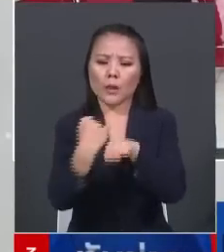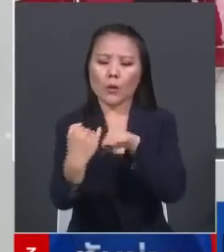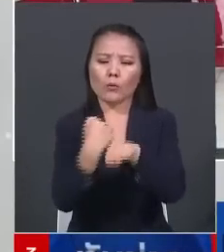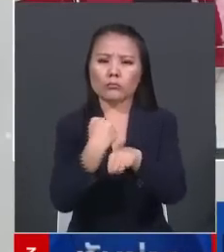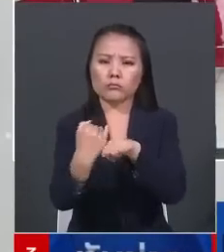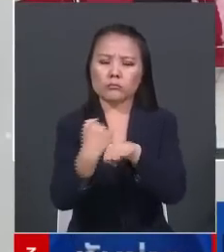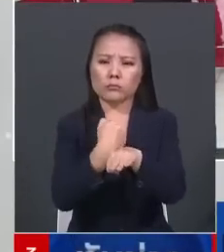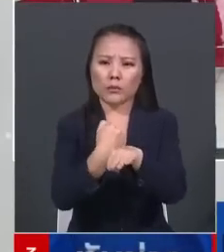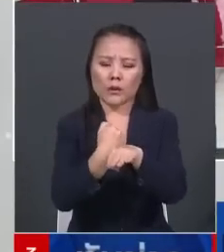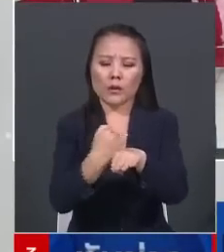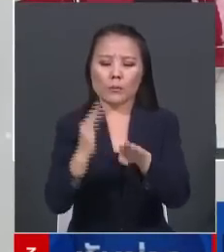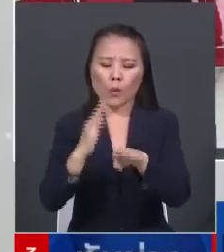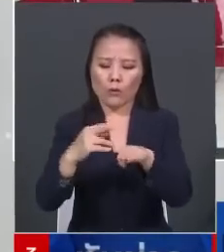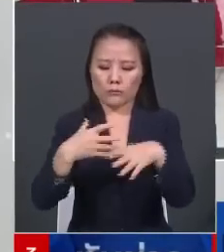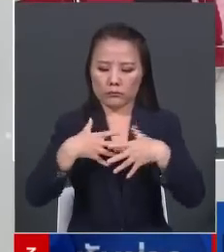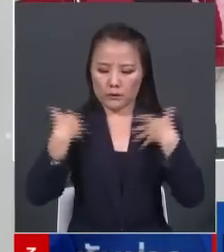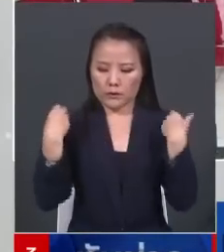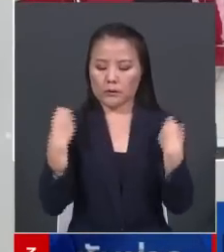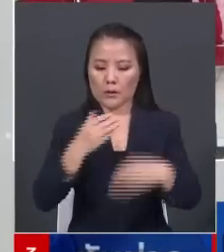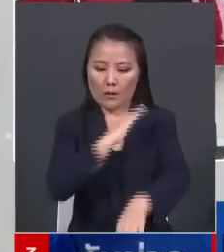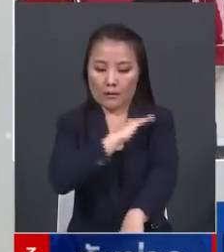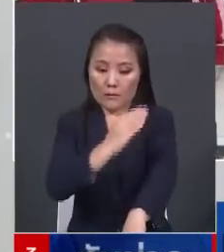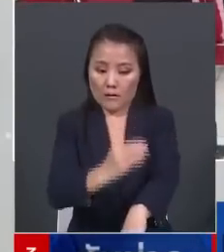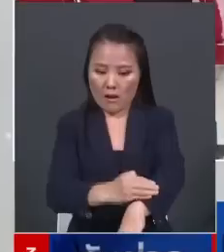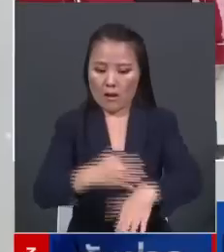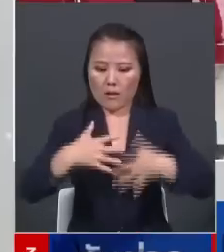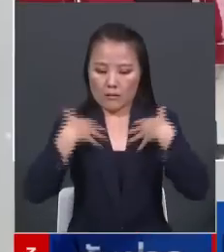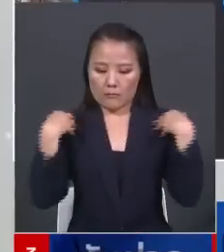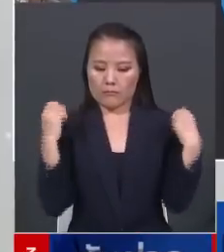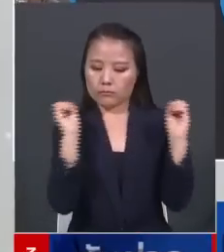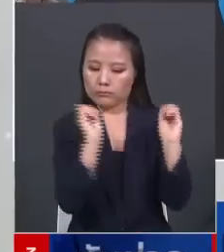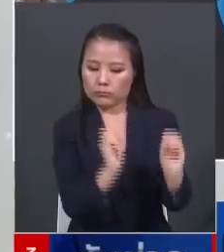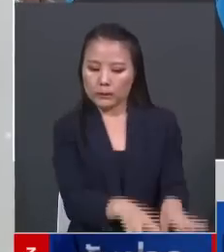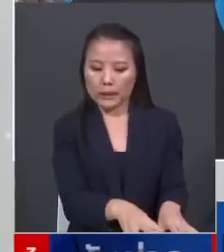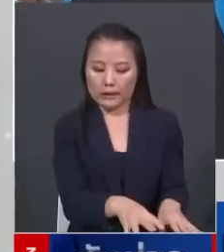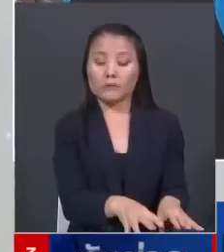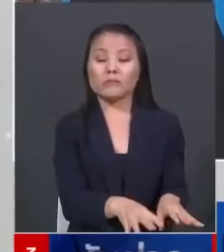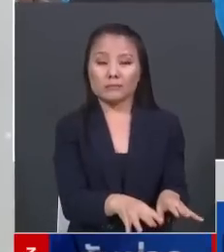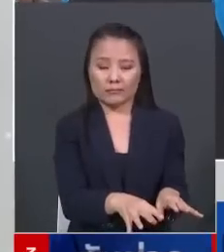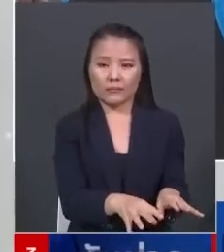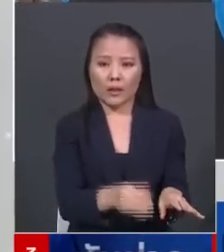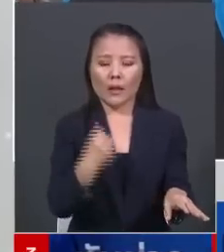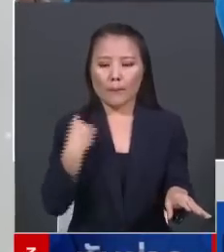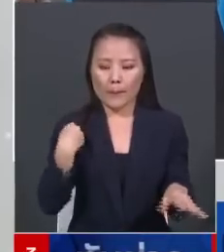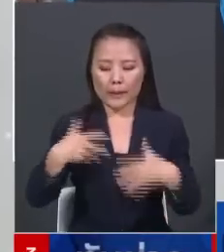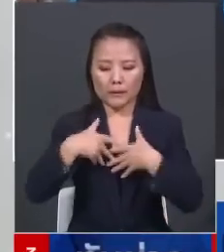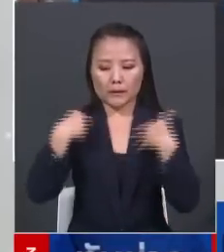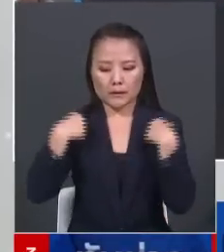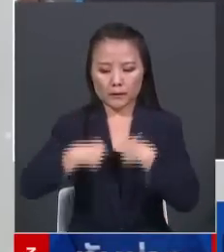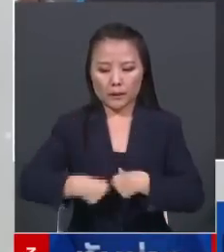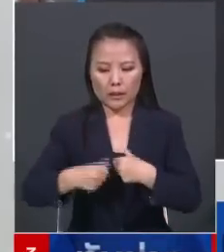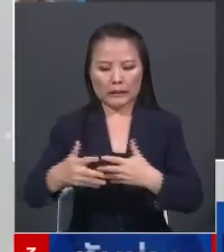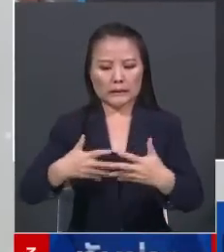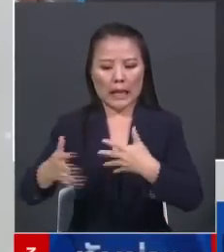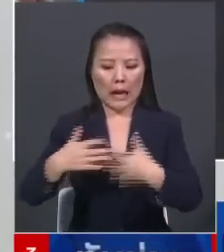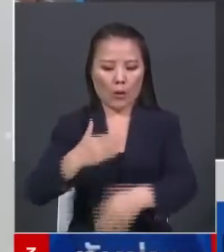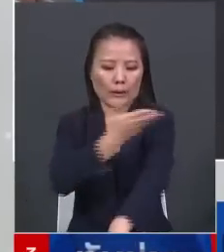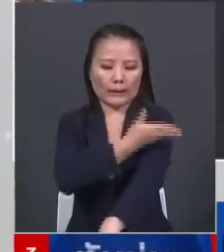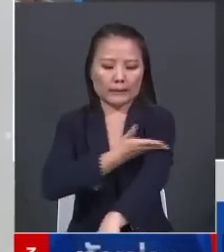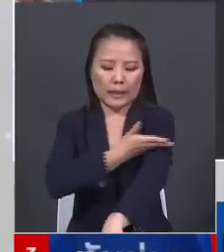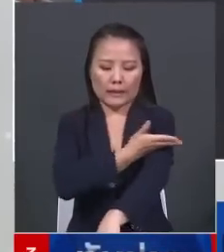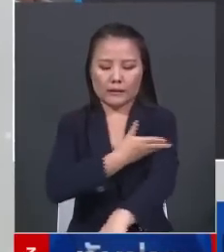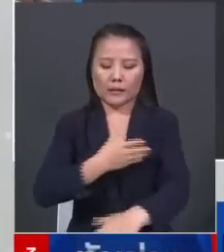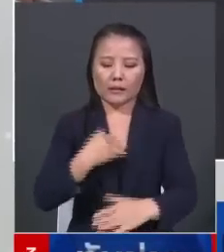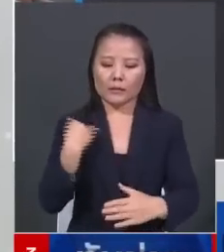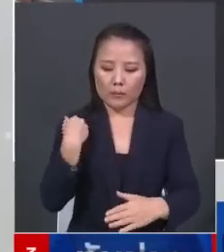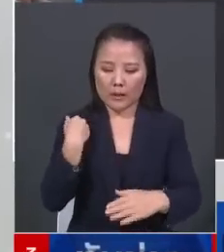เสียแล้วคนร้ายก็ถอดเสื้อแขนยาวทิ้งอยู่กองไว้ข้างทางเหลือเพียงเสื้อยืดสีเทาแขนสั้นเพียงตัว